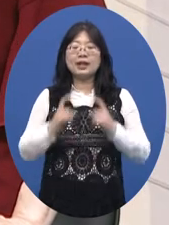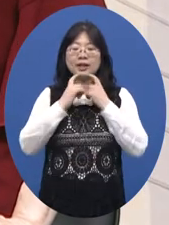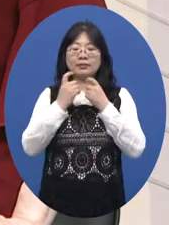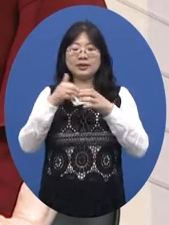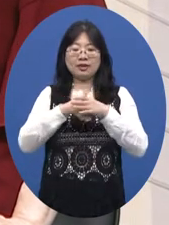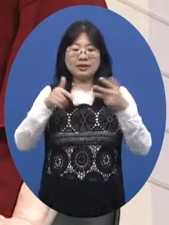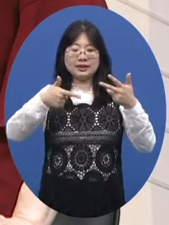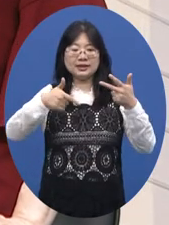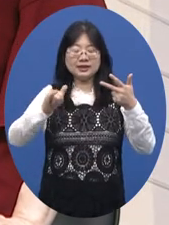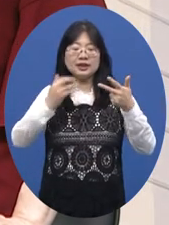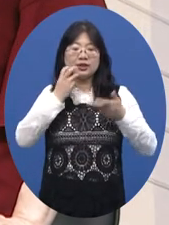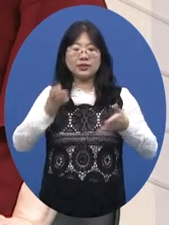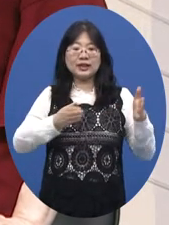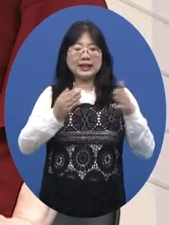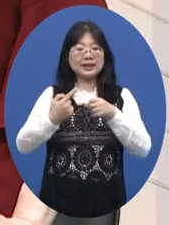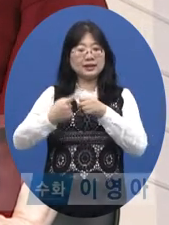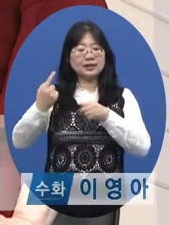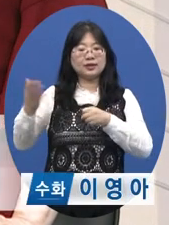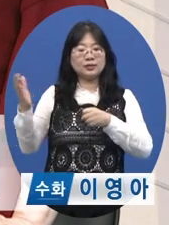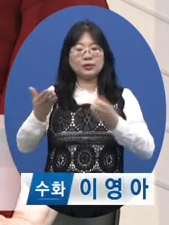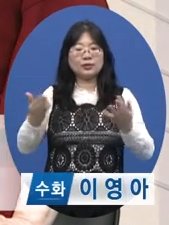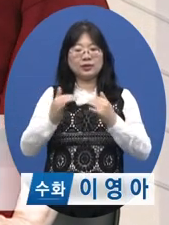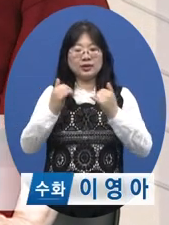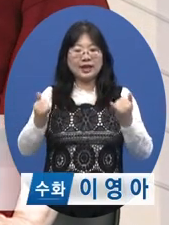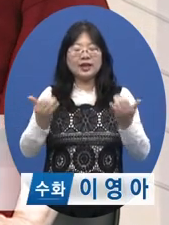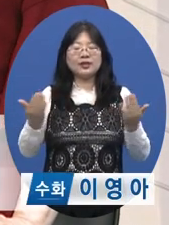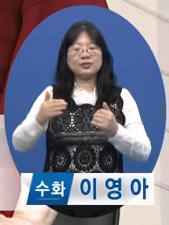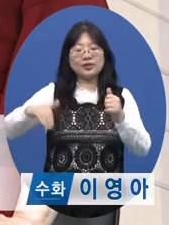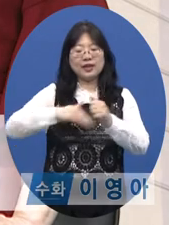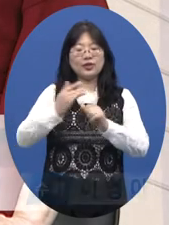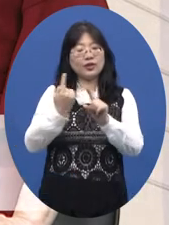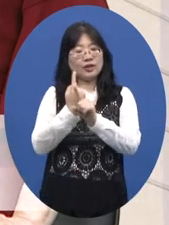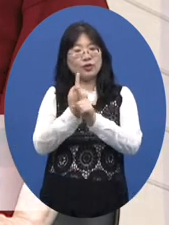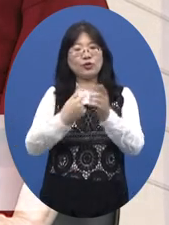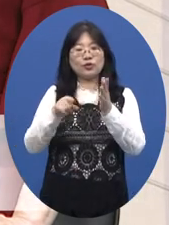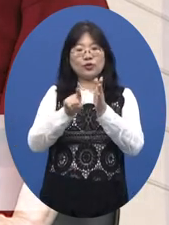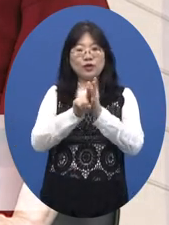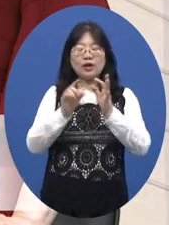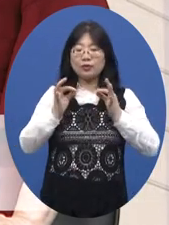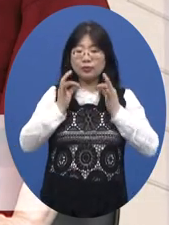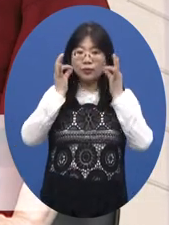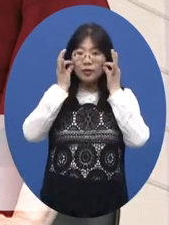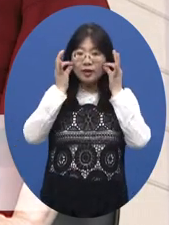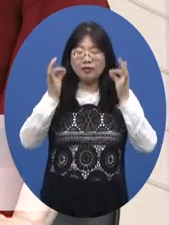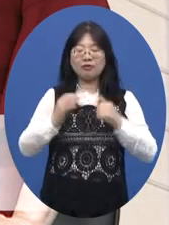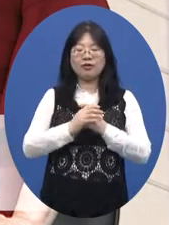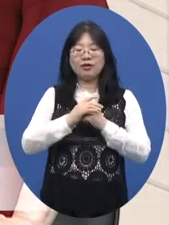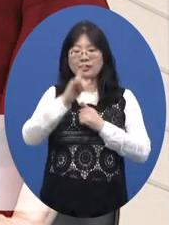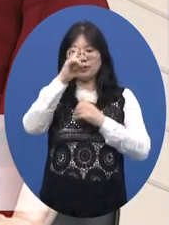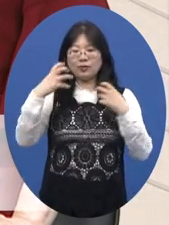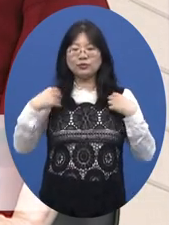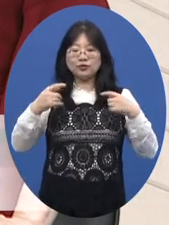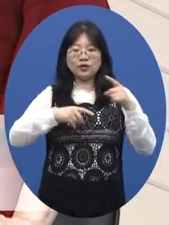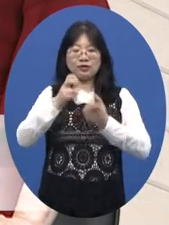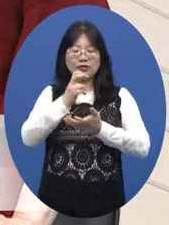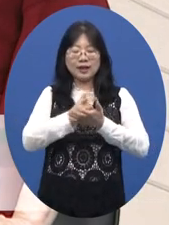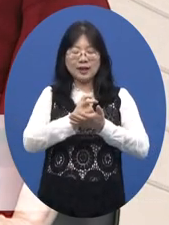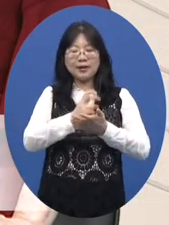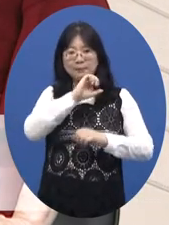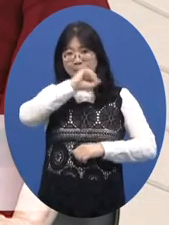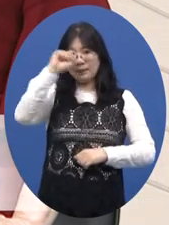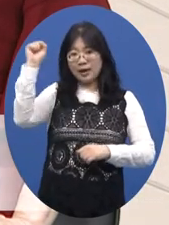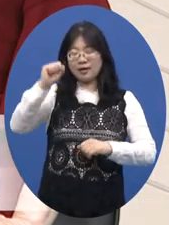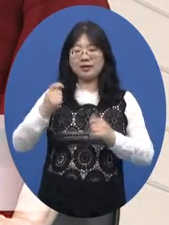민선 측이 경기도는 지난해부터 노동자의 근무 환경을 개선하기 위해 힘쓰고 있습니다. 이런 노력이 정부 정책으로 결실을